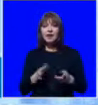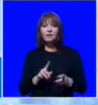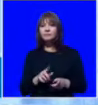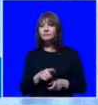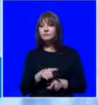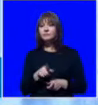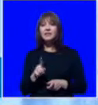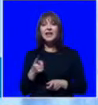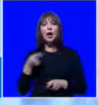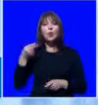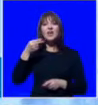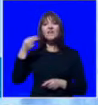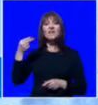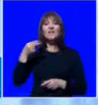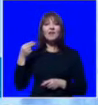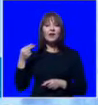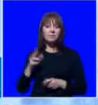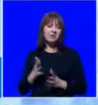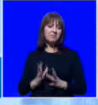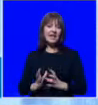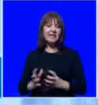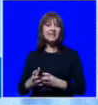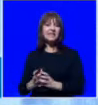някои компании от някои сектори, които